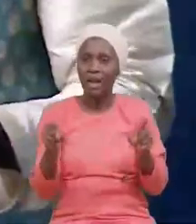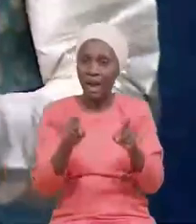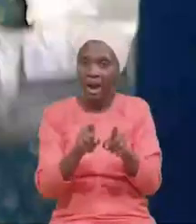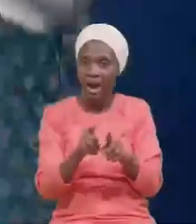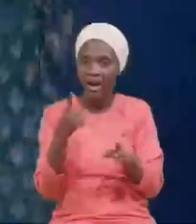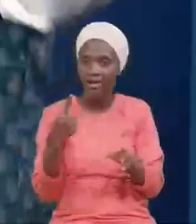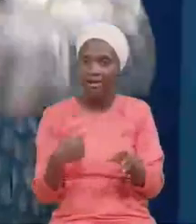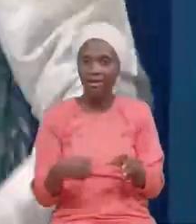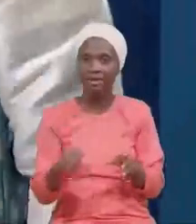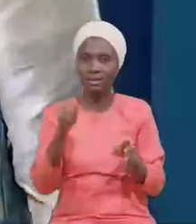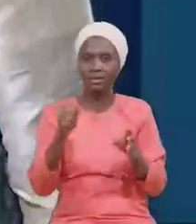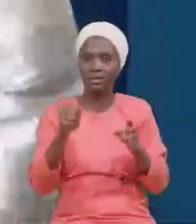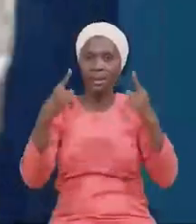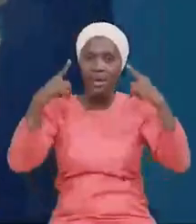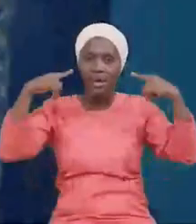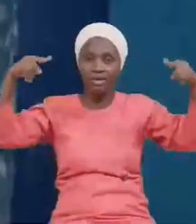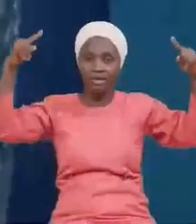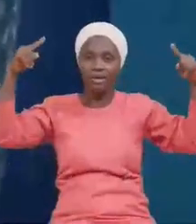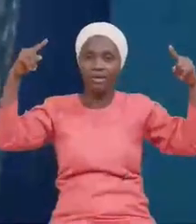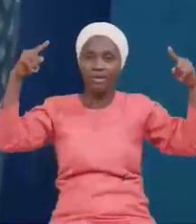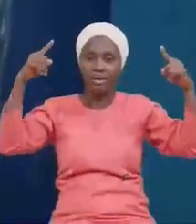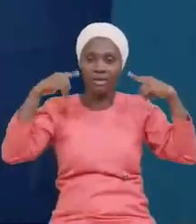comme le plus excellent,